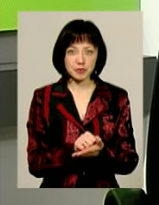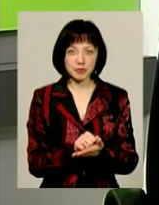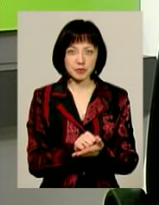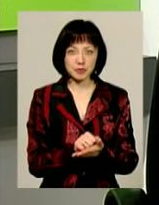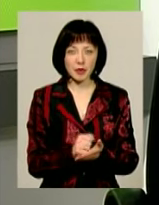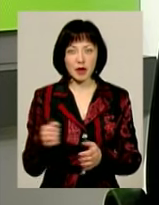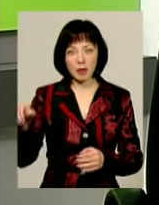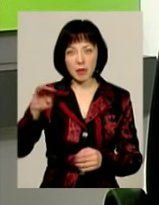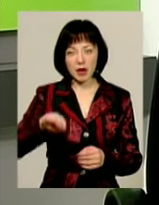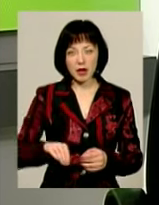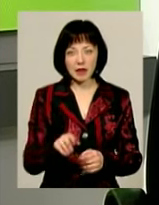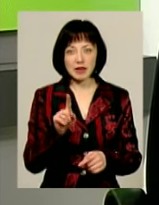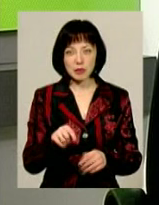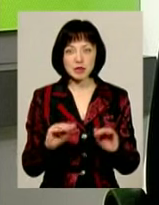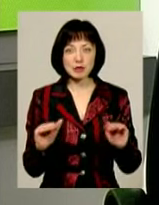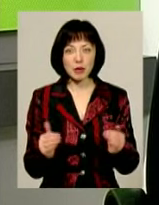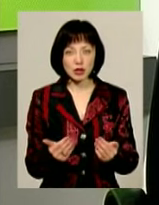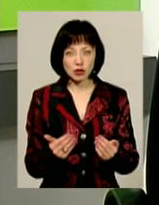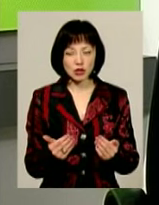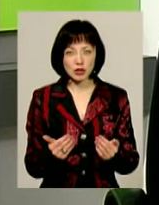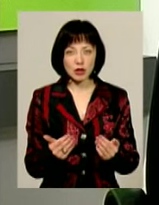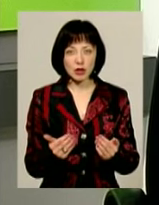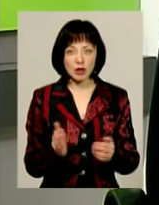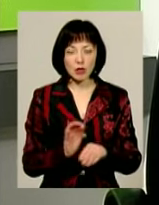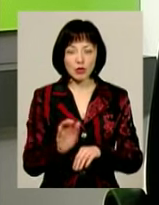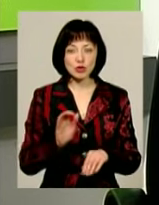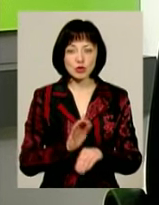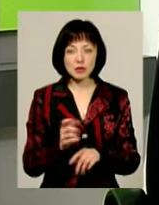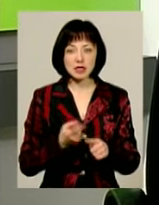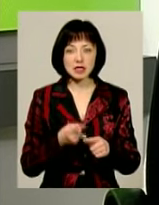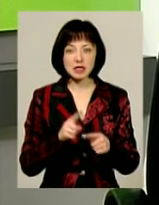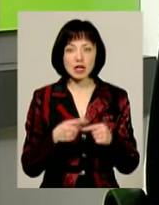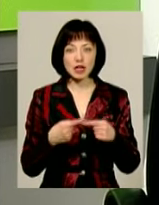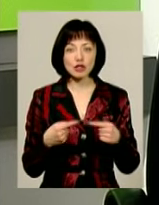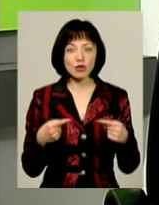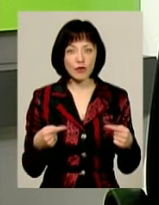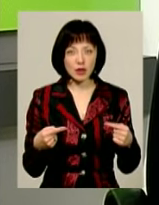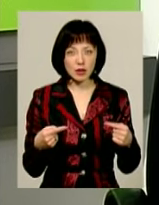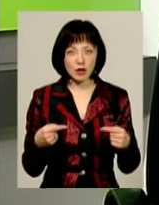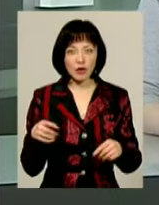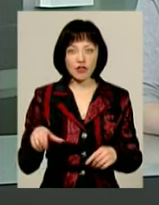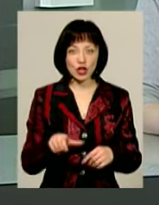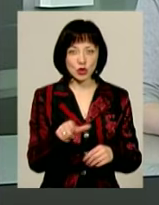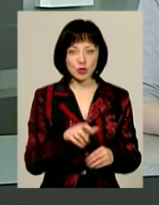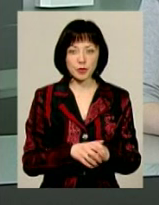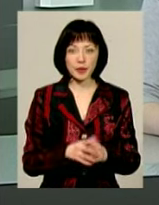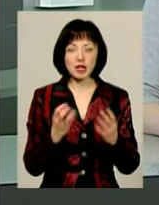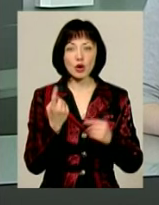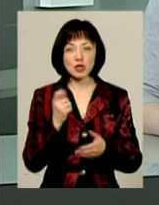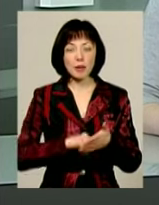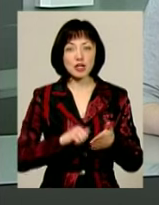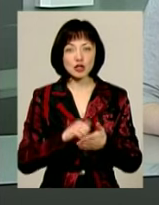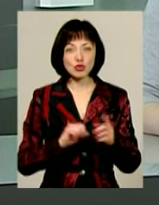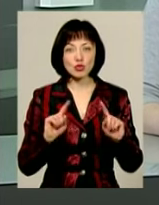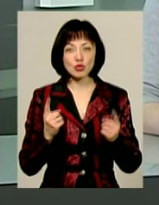розорювання берегів, тим самим зменшити поступлення цих речовин в річку. Ще одна причина, чому